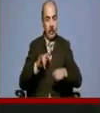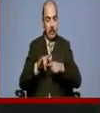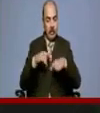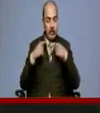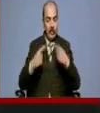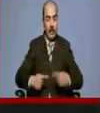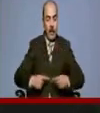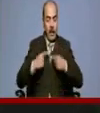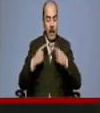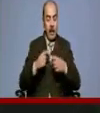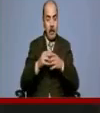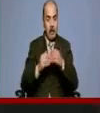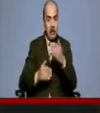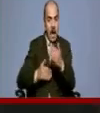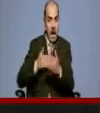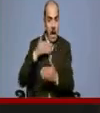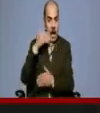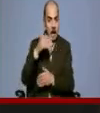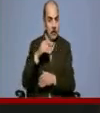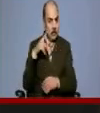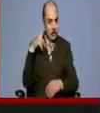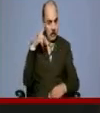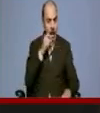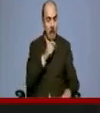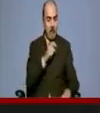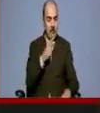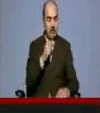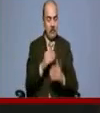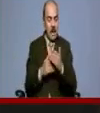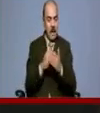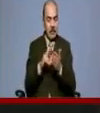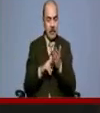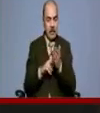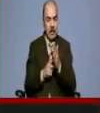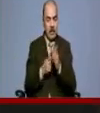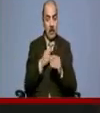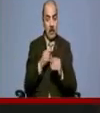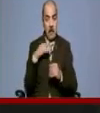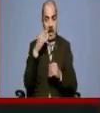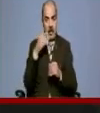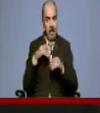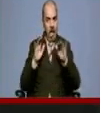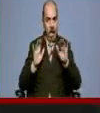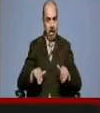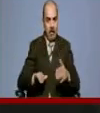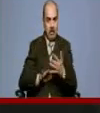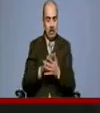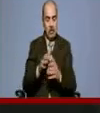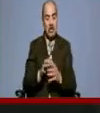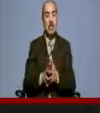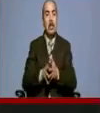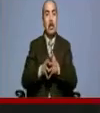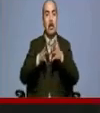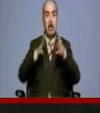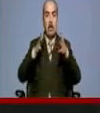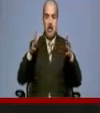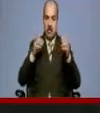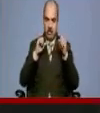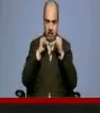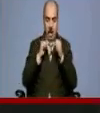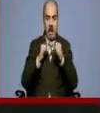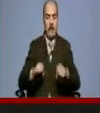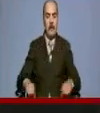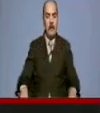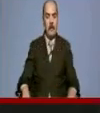لابد ان تكون لديها يعني حميه اكثر من ذلك المعركه معركه كل المؤمنين بالانسانيه مصر في